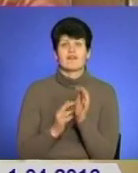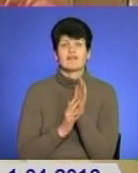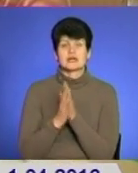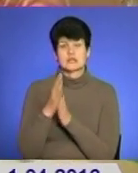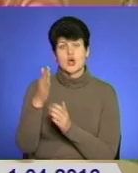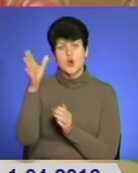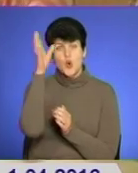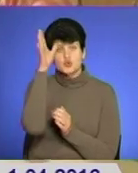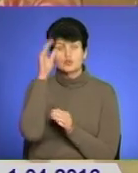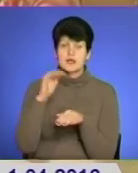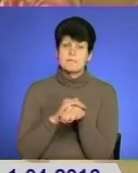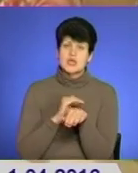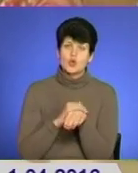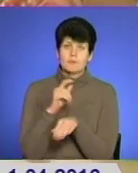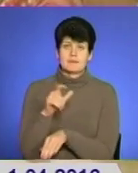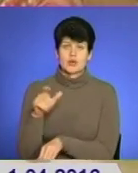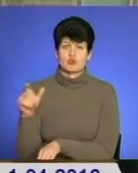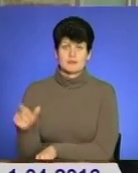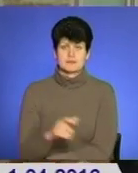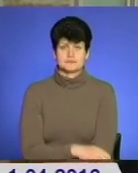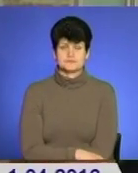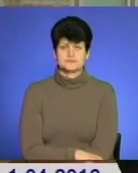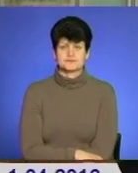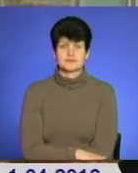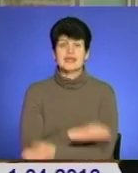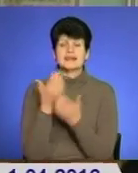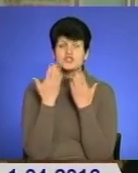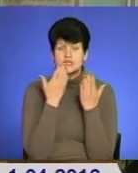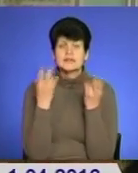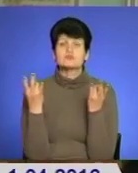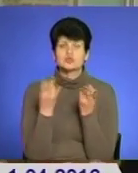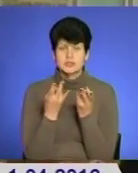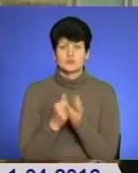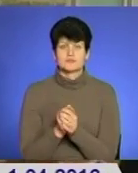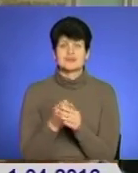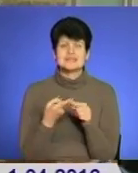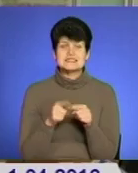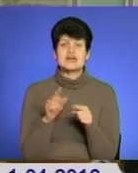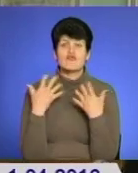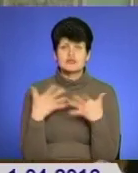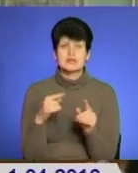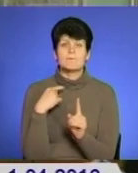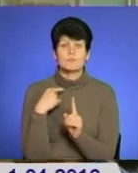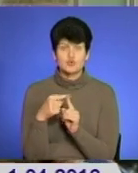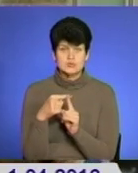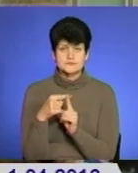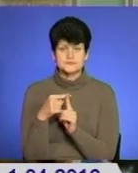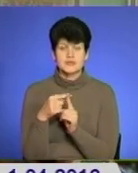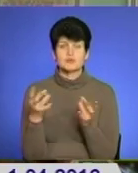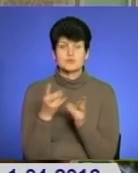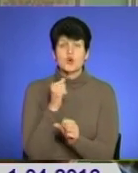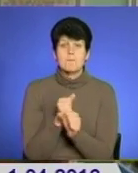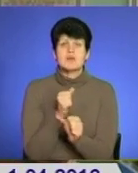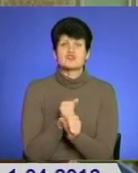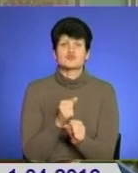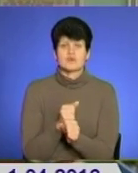розумними і добрими людьми. Читати потрібно, це вже плюс. Потрібно над собою працювати,